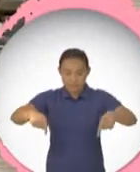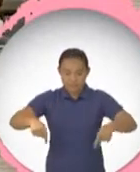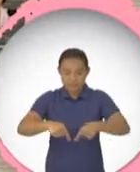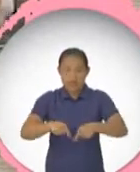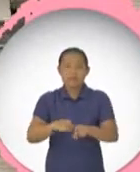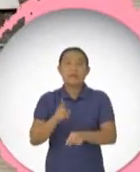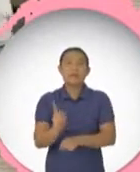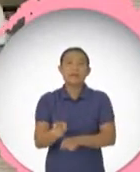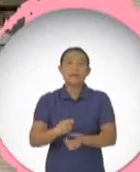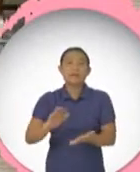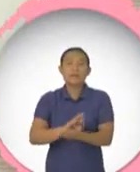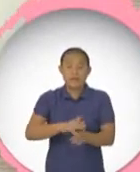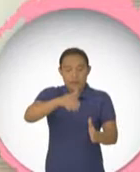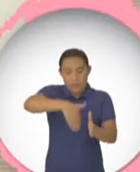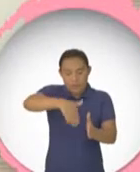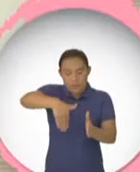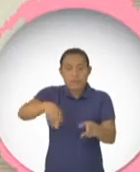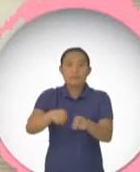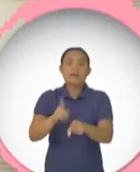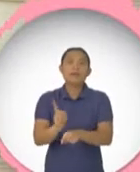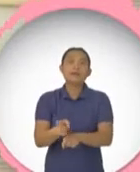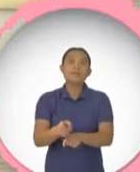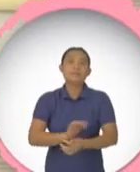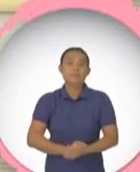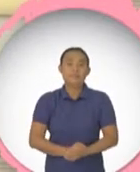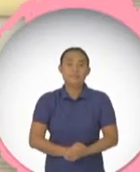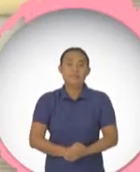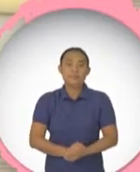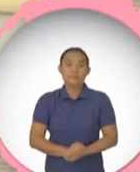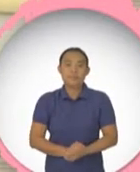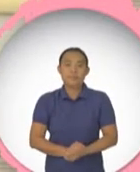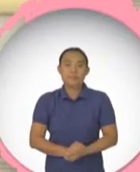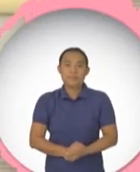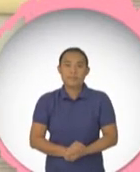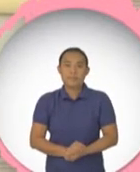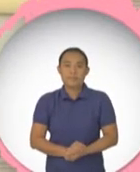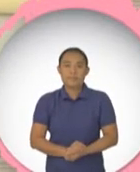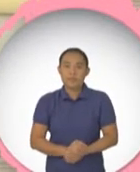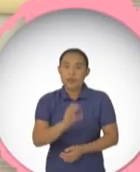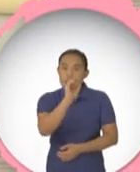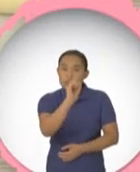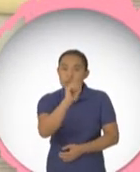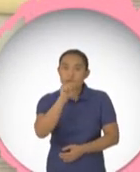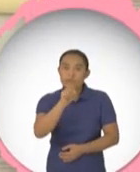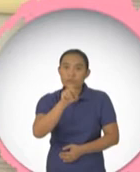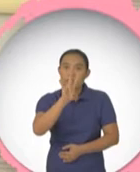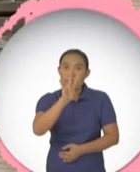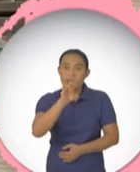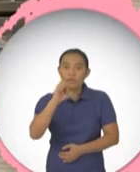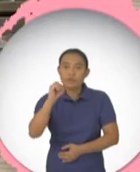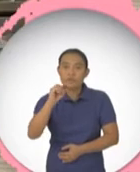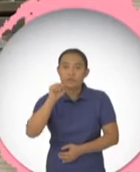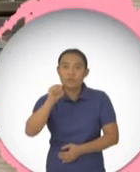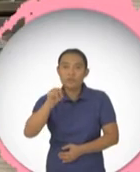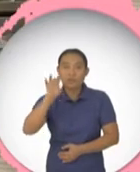ทาเนยวางกระดาษแล้วก็ทาเนยทับค่ะแล้วเราก็จะหั่นนะคะให้มีความหนาประมาณ 0.7 ถึง 0.8 เซนนะคะแต่อย่าหนาเกินนะคะ